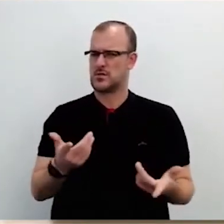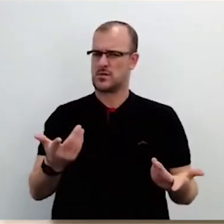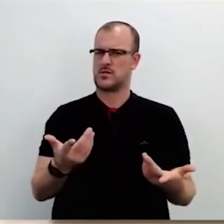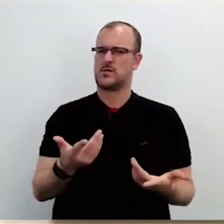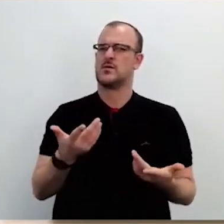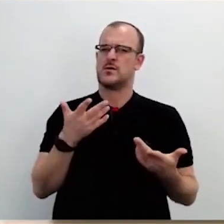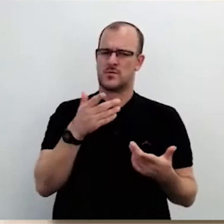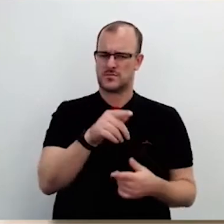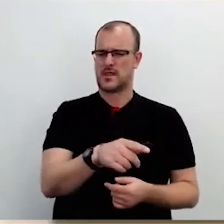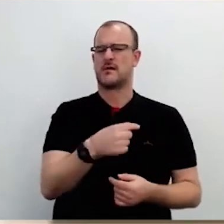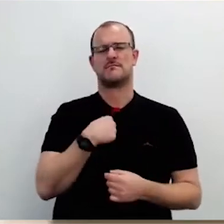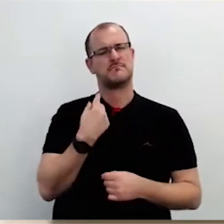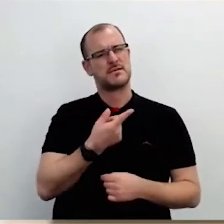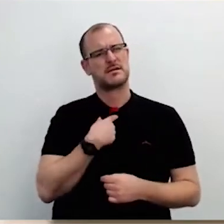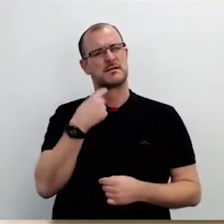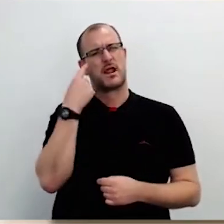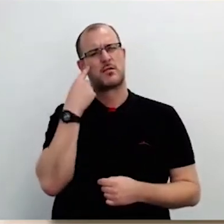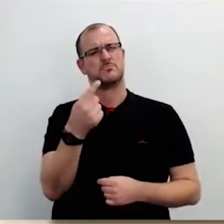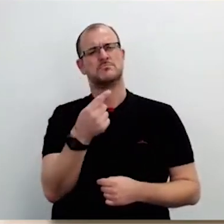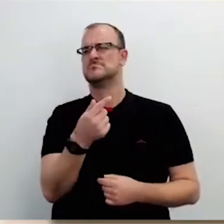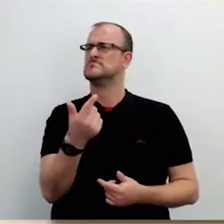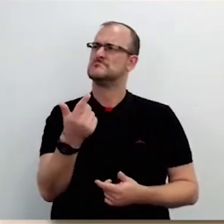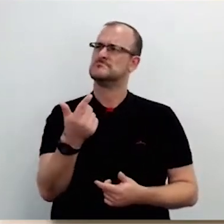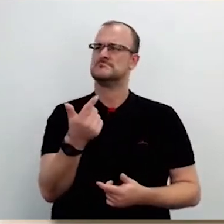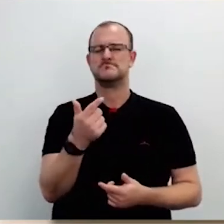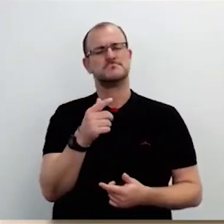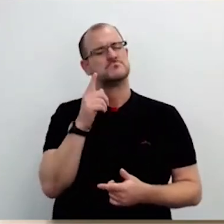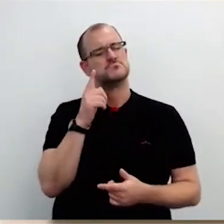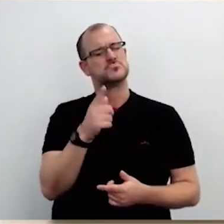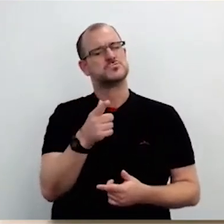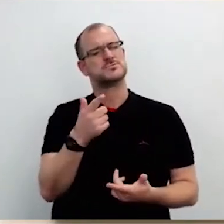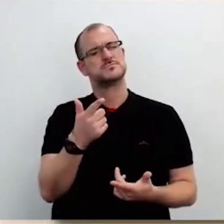Und da glauben wir, muss man